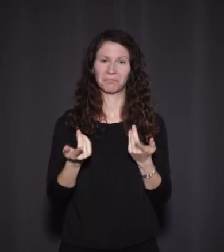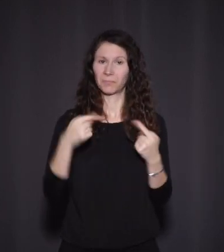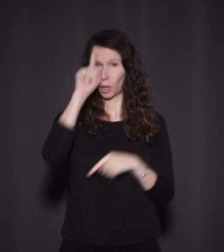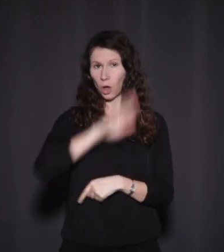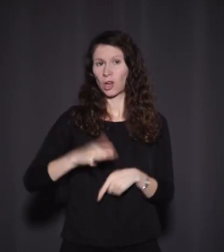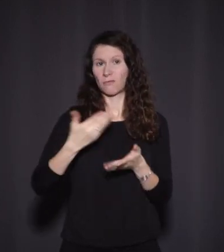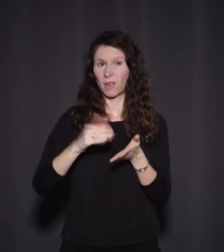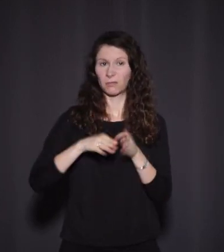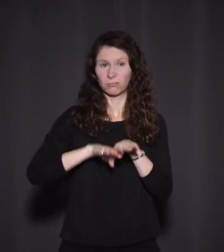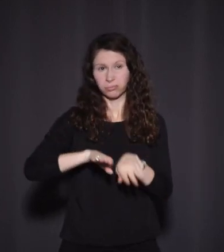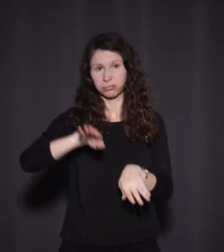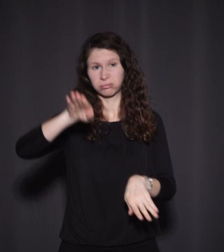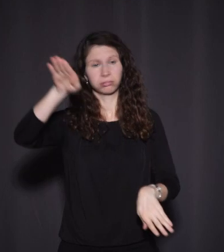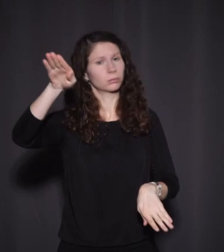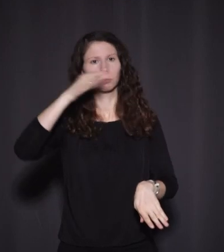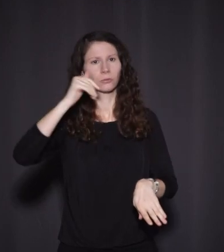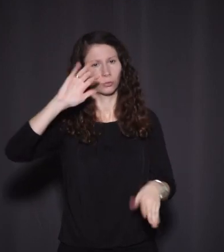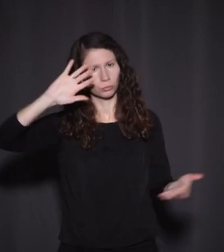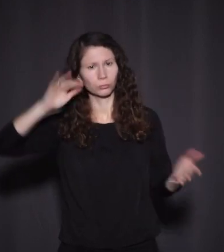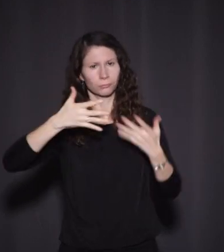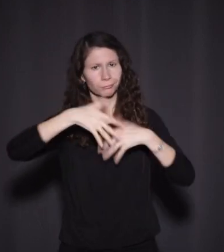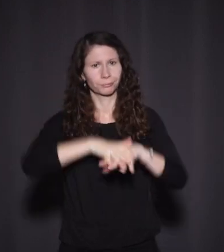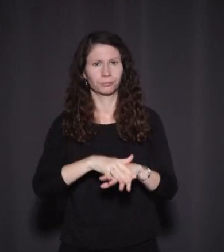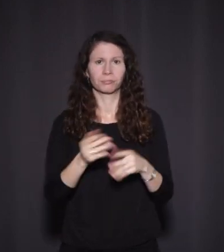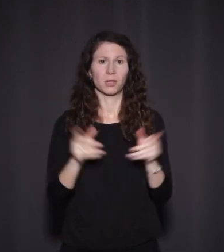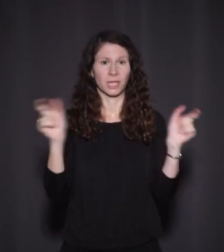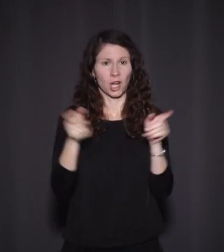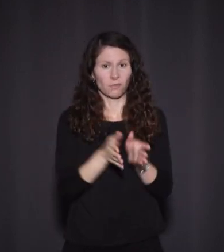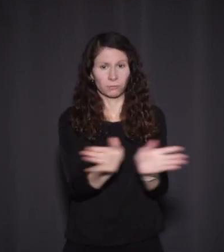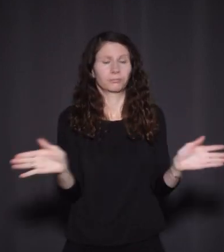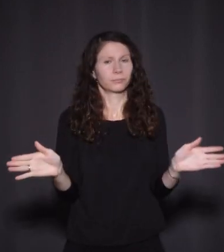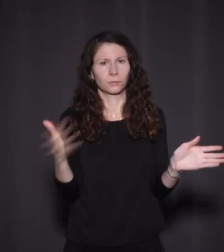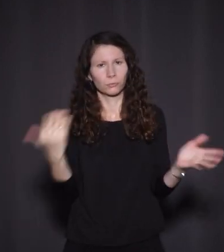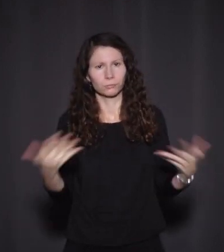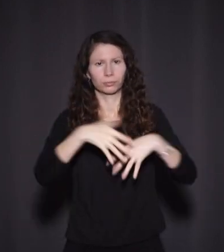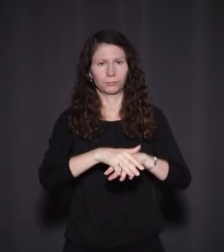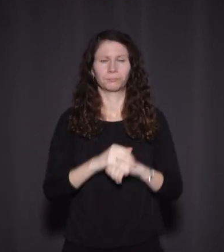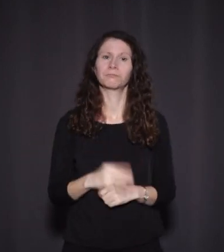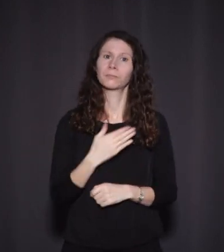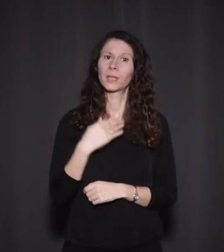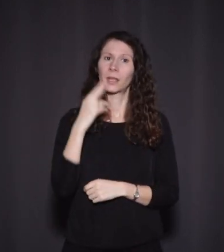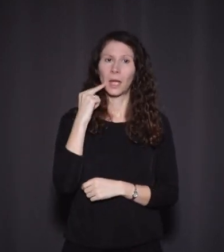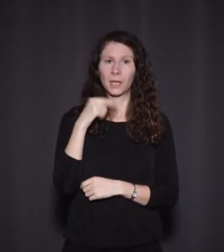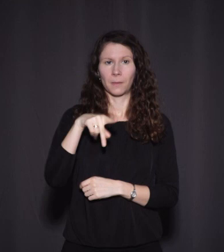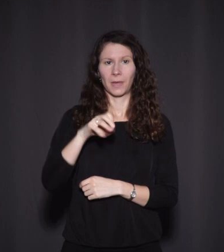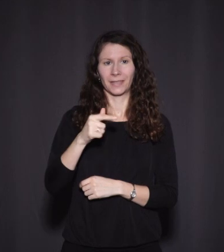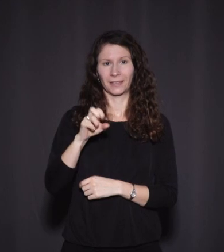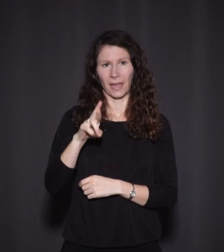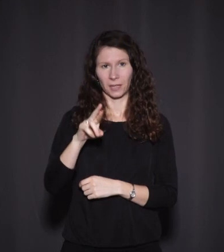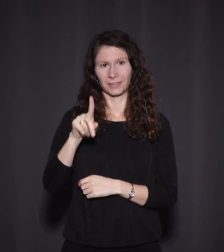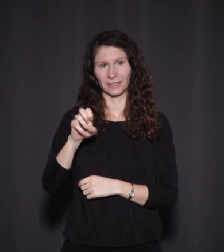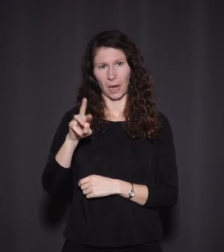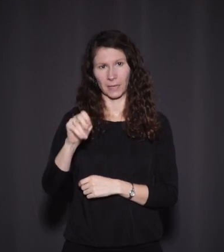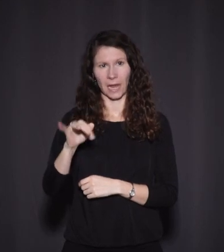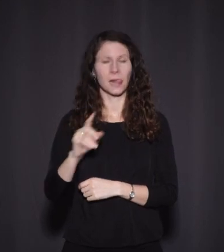uns in Deutschland auseinandergeht und die Spaltung der Gesellschaft nicht weiter voranschreitet. Mein Name ist Peter Zernichel, ich bin der Pressesprecher des Sozialverband